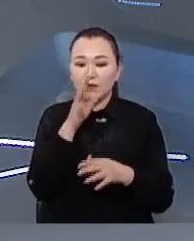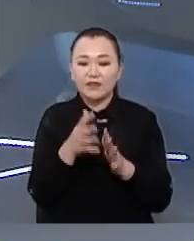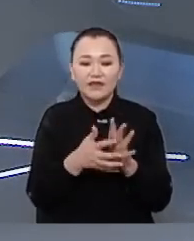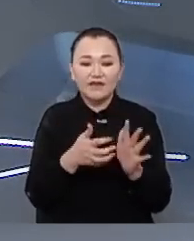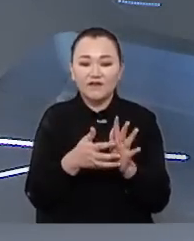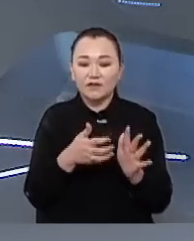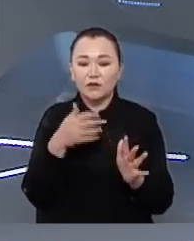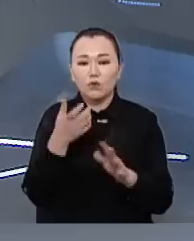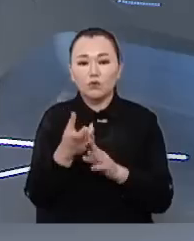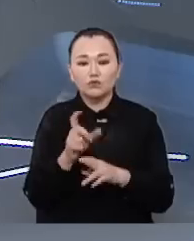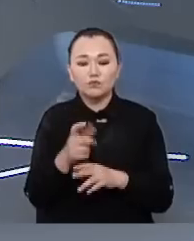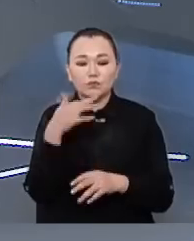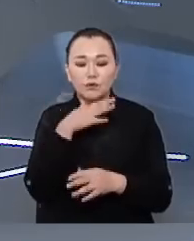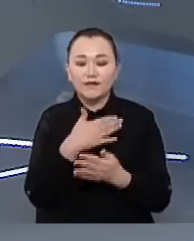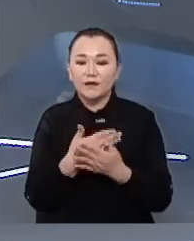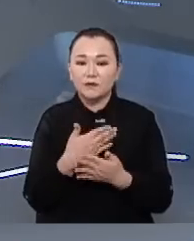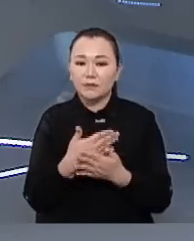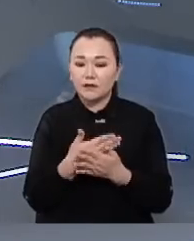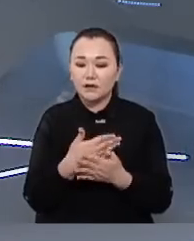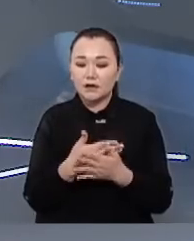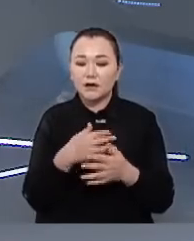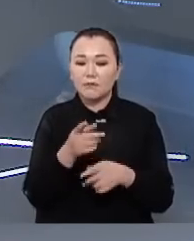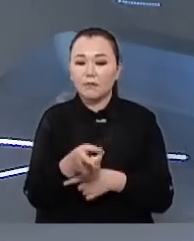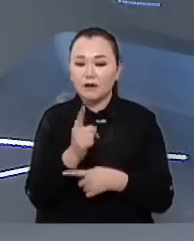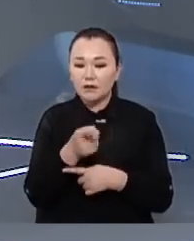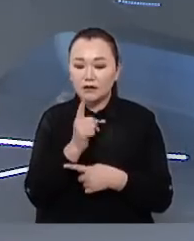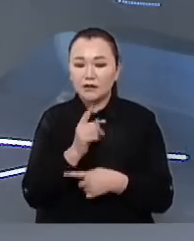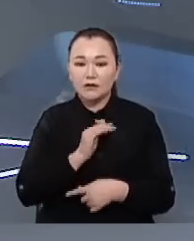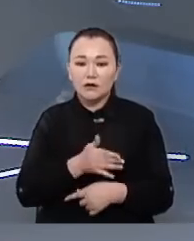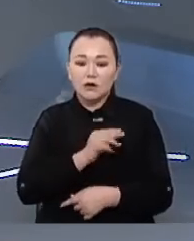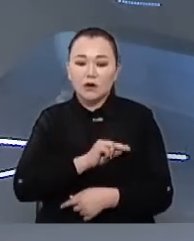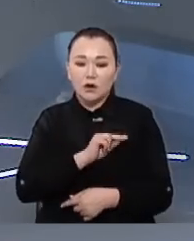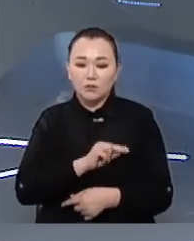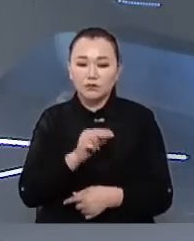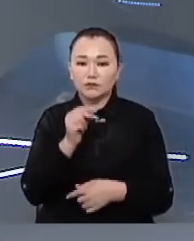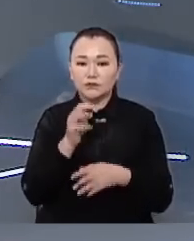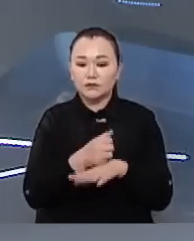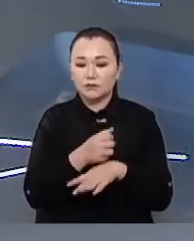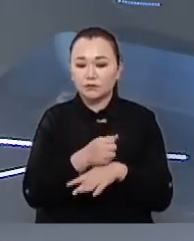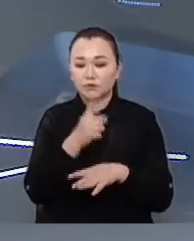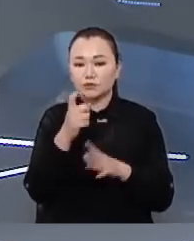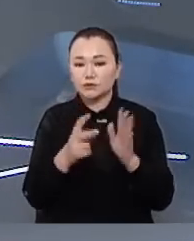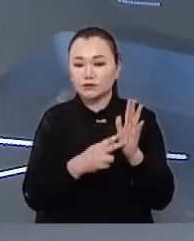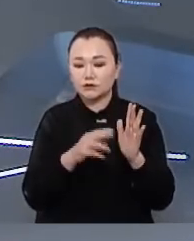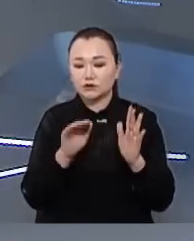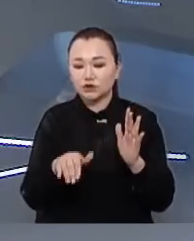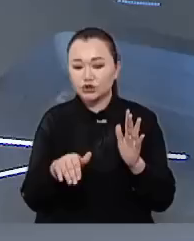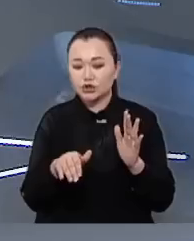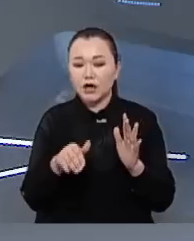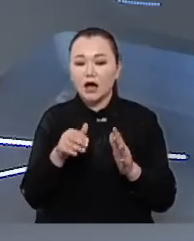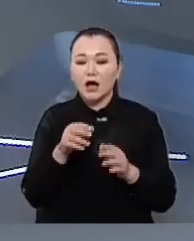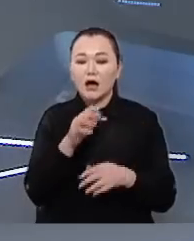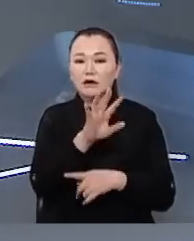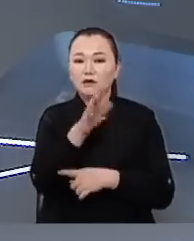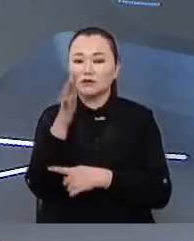жетпейтін салалар жеткілікті. Мәселен, балық өнеркәсібінде жұмыс істейтіндердің табысы 107 мың теңге болса,